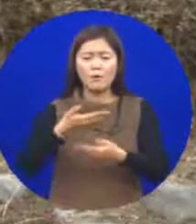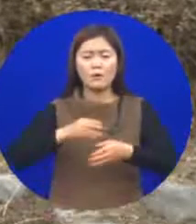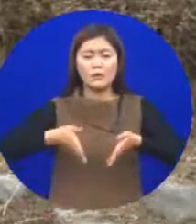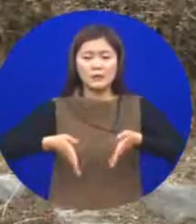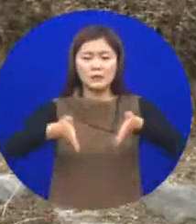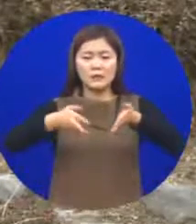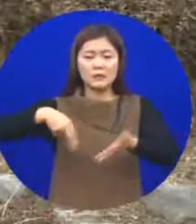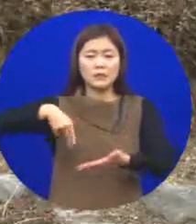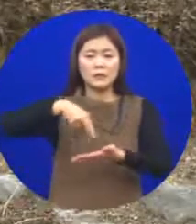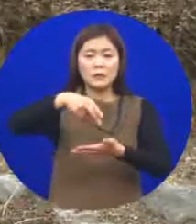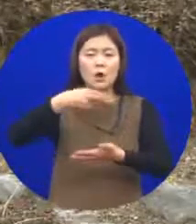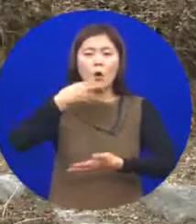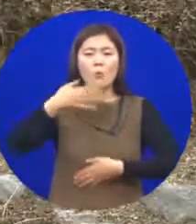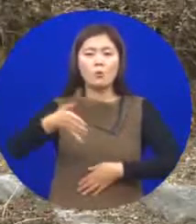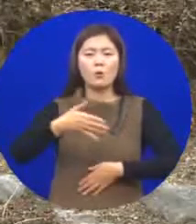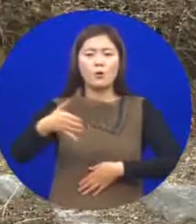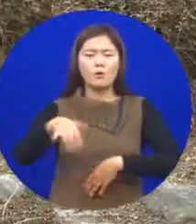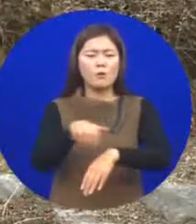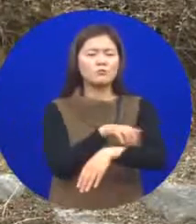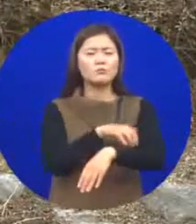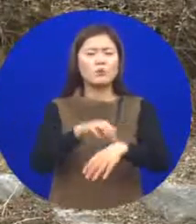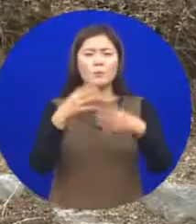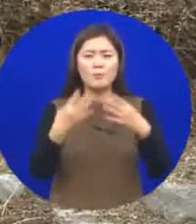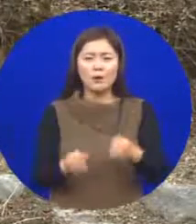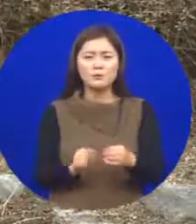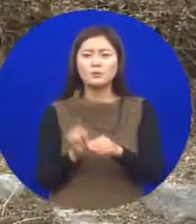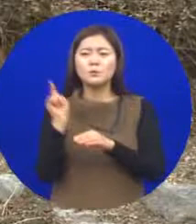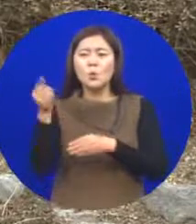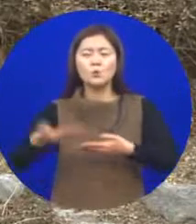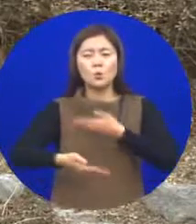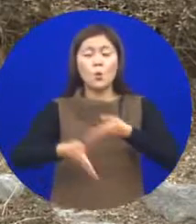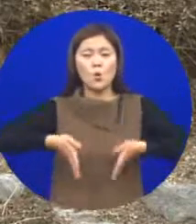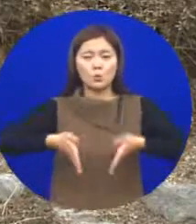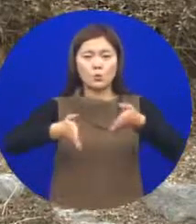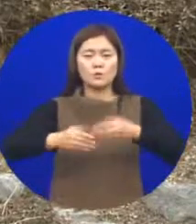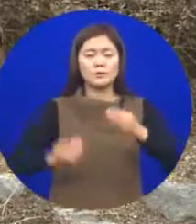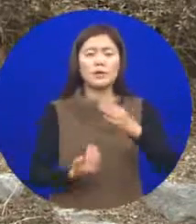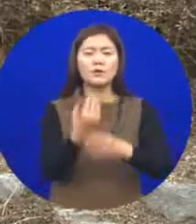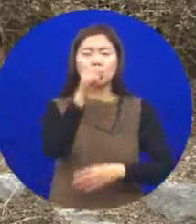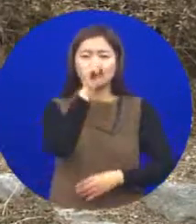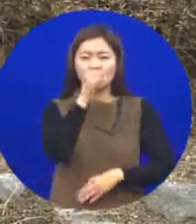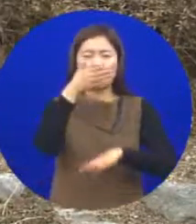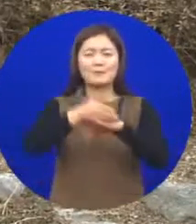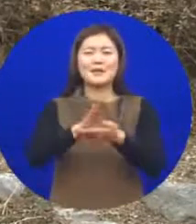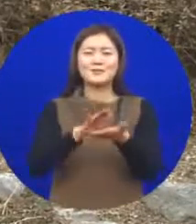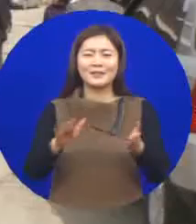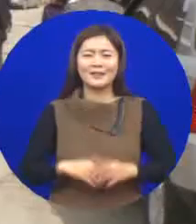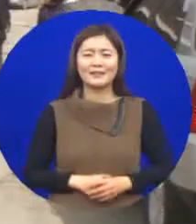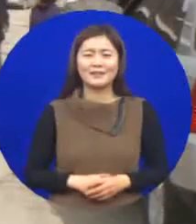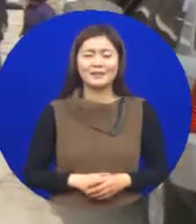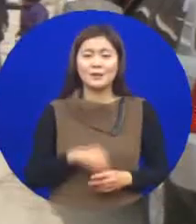인도가 없다 보니까 다니기가 너무 불편했어요. 근데 이제 저쪽으로 도로가 생겨가지고 너무너무 좋은 것 같아요. 그래서